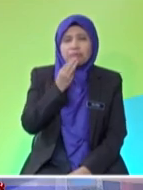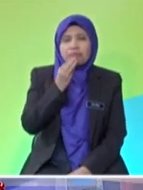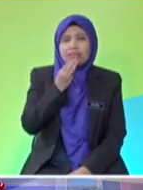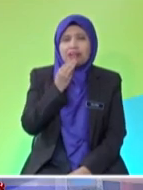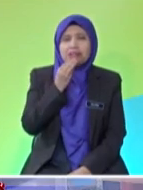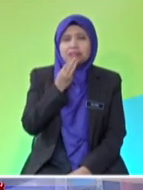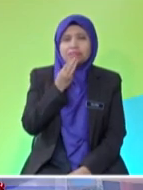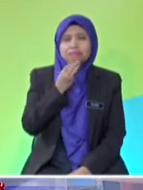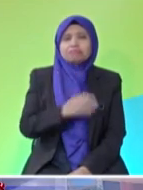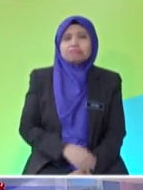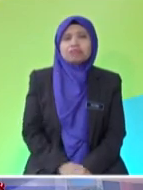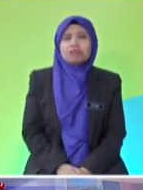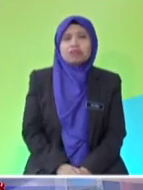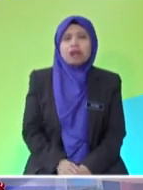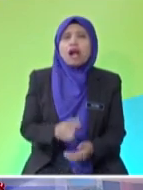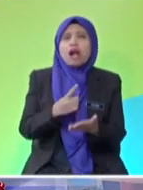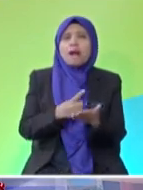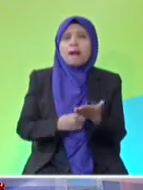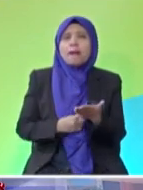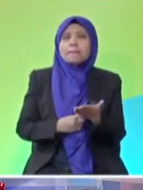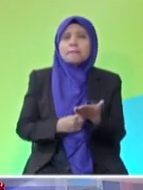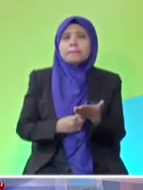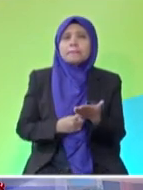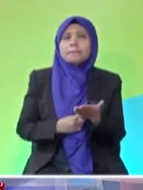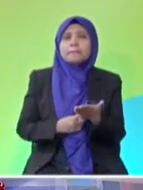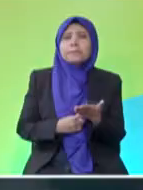Oke jadi apa cantik